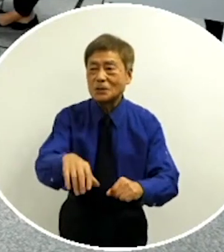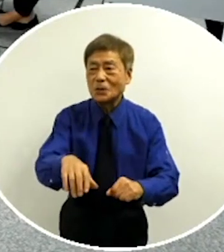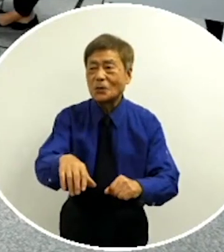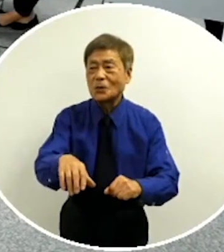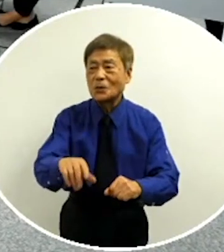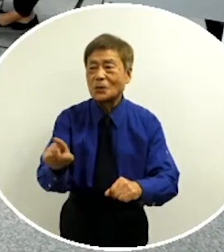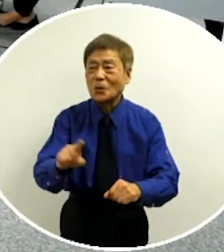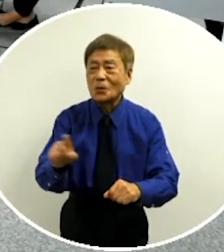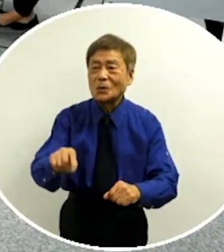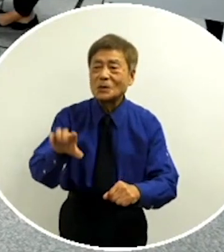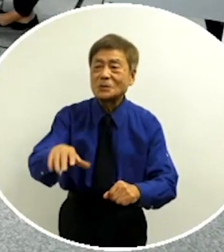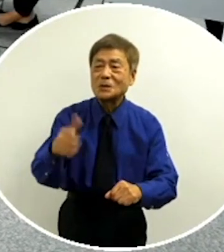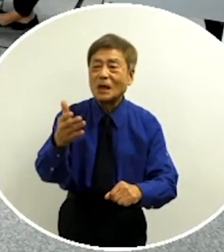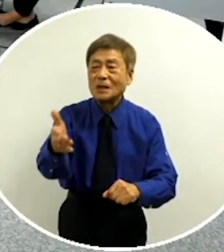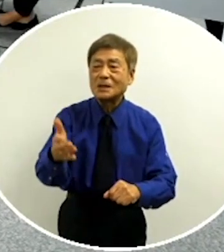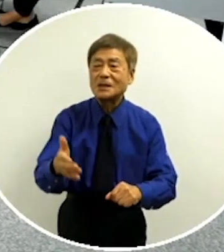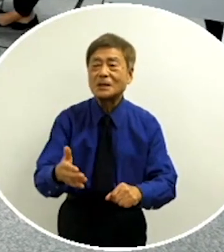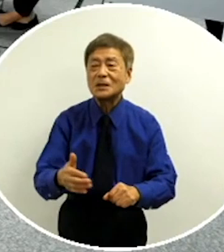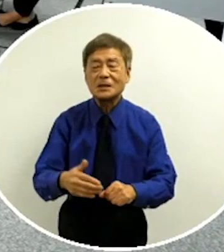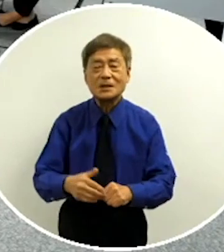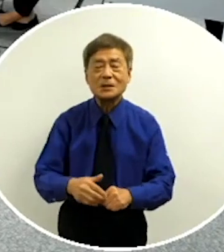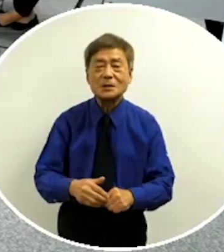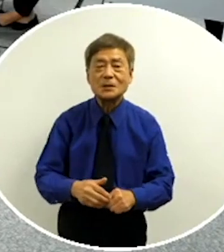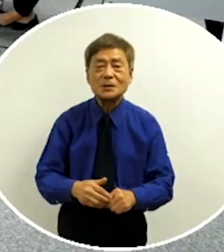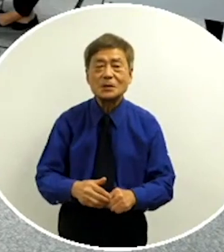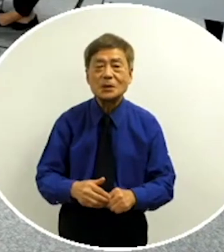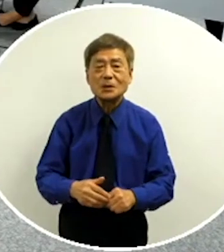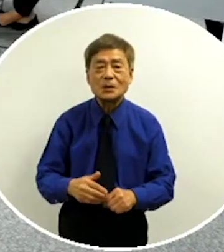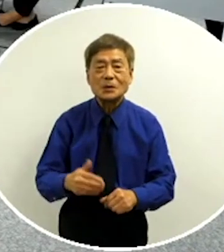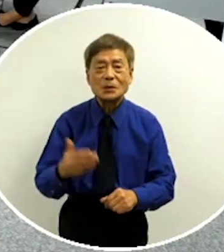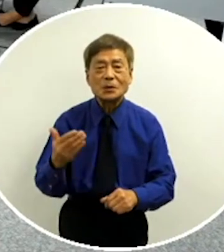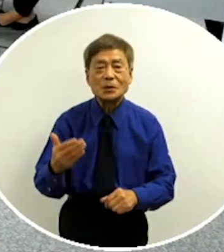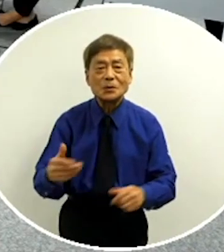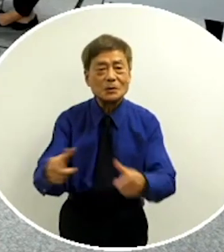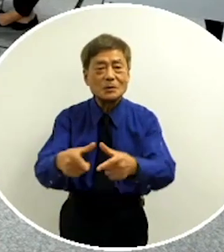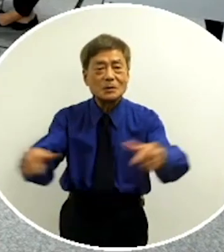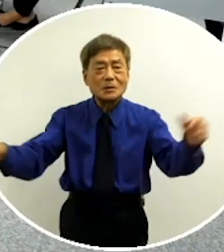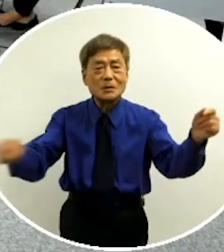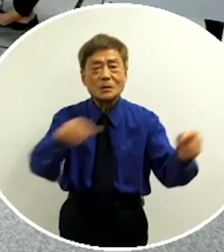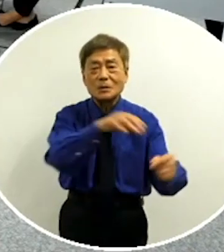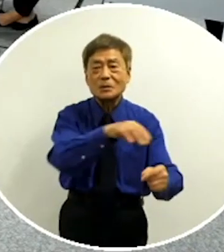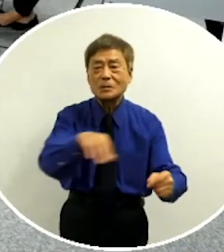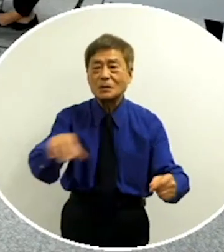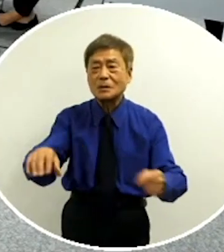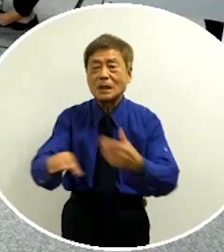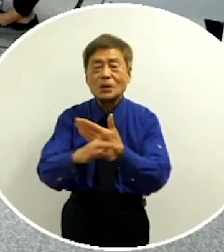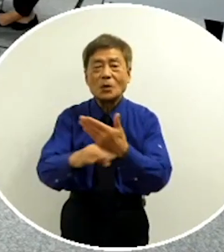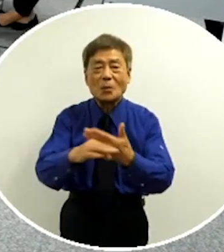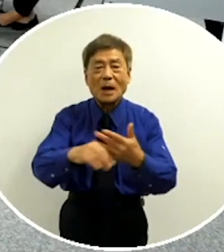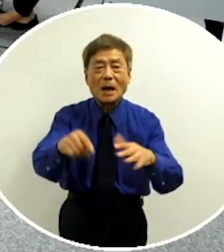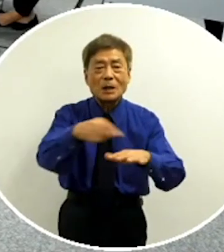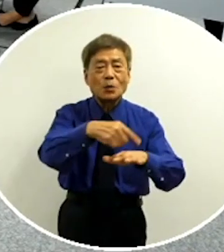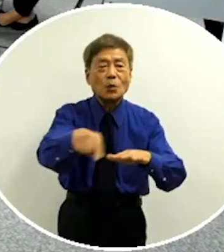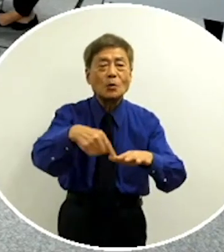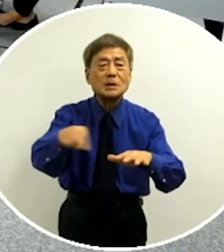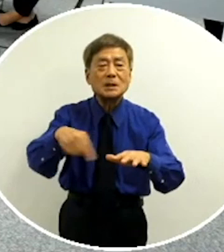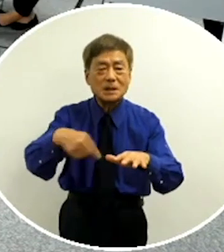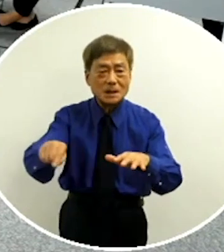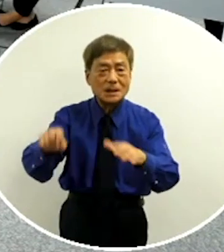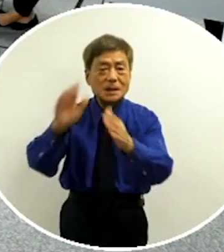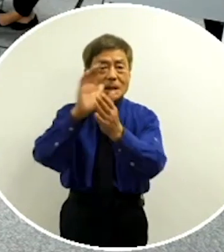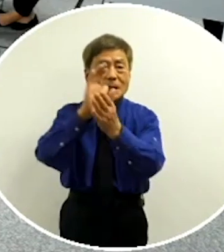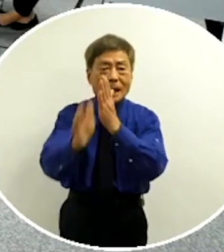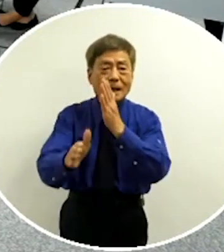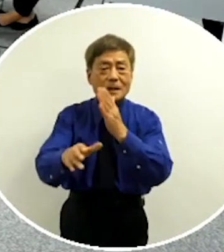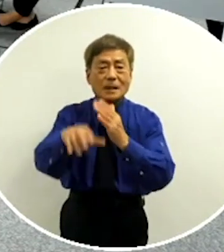私の1分の持ち時間の中で聞いてみたいな例えばですね栃木ランカーですねつながる本部でといい取り組みあっ